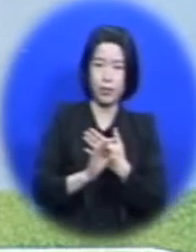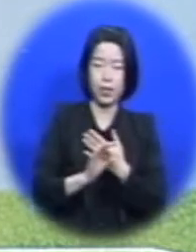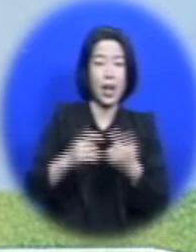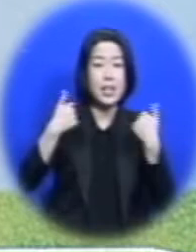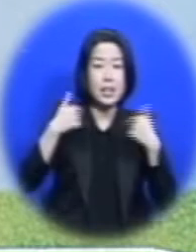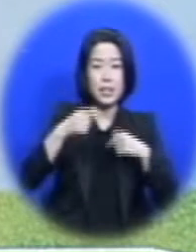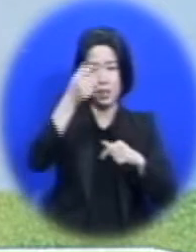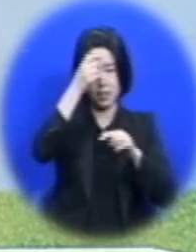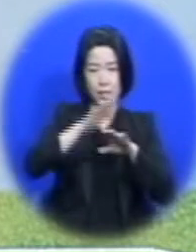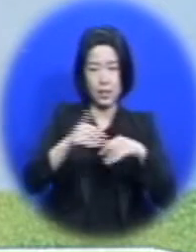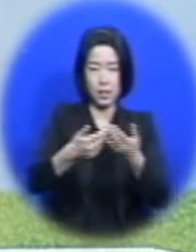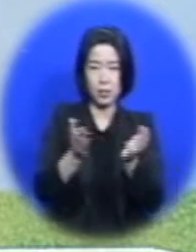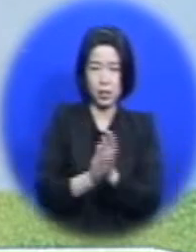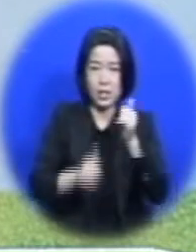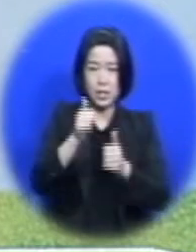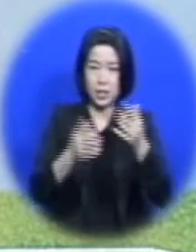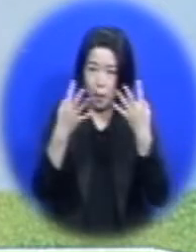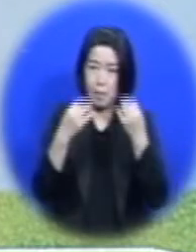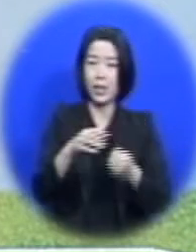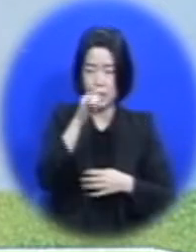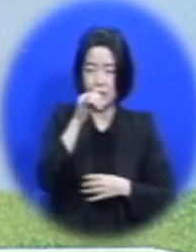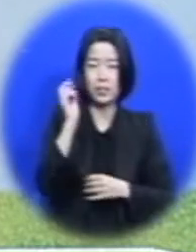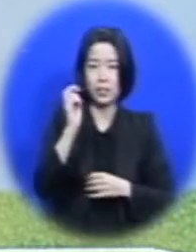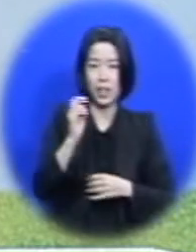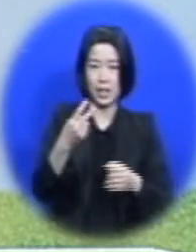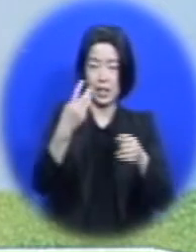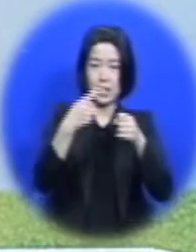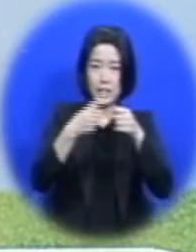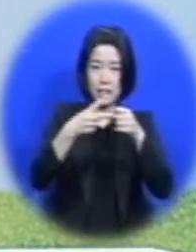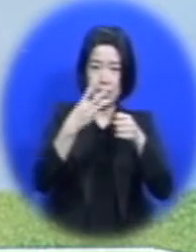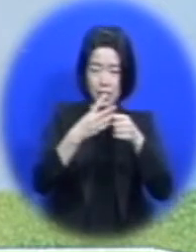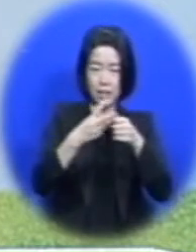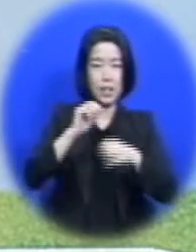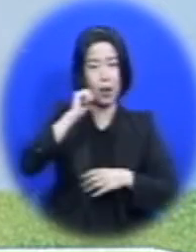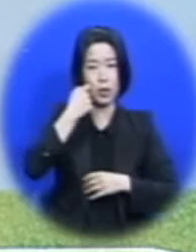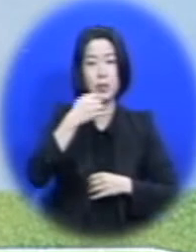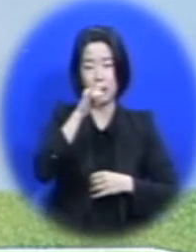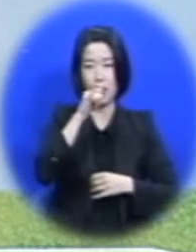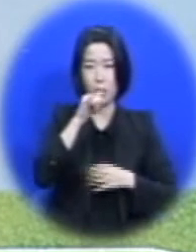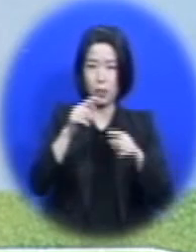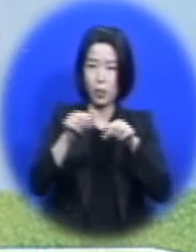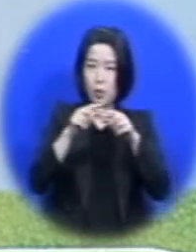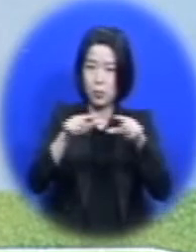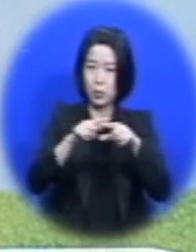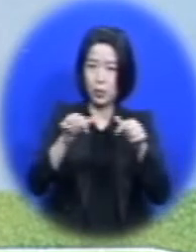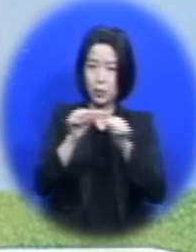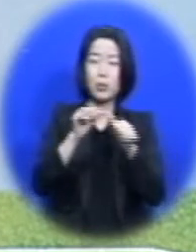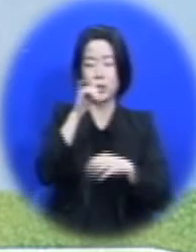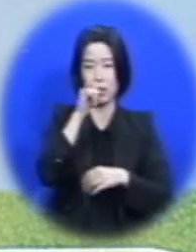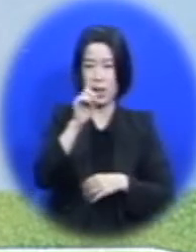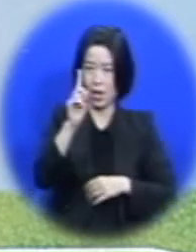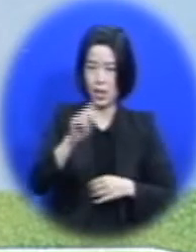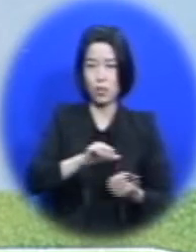늘 예배당 지울때 시험이 많다고 하는데 세 가지 어려움이 늘 있다고 될 한다는 거지 하나는 죽든지